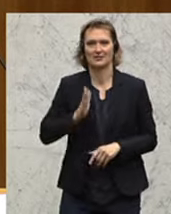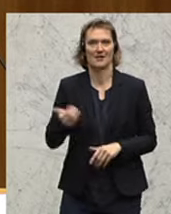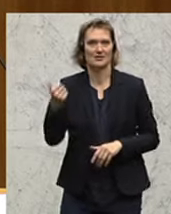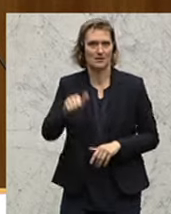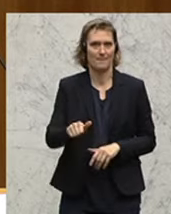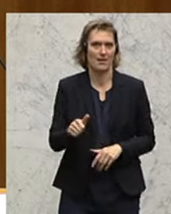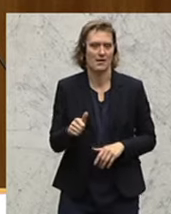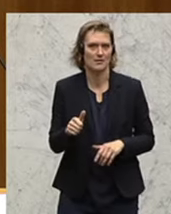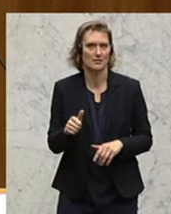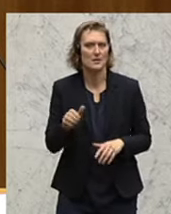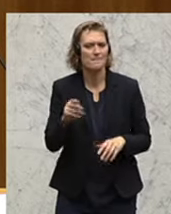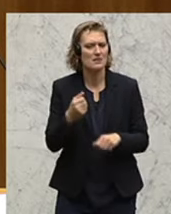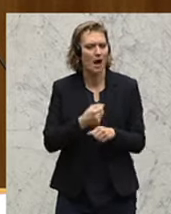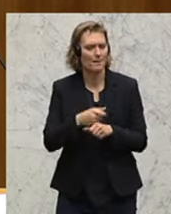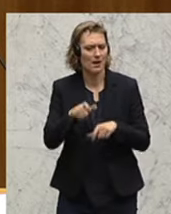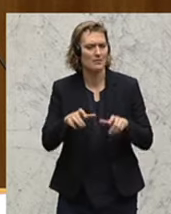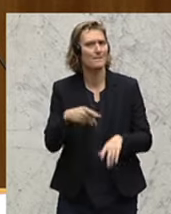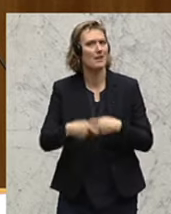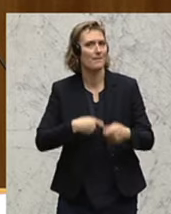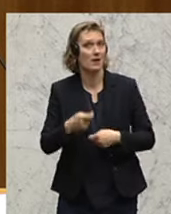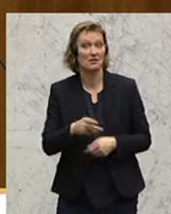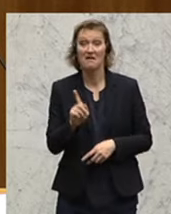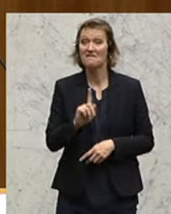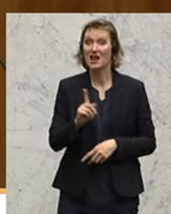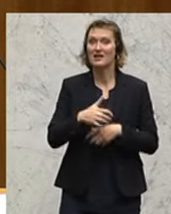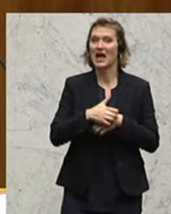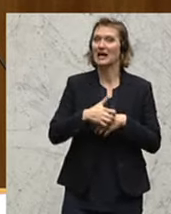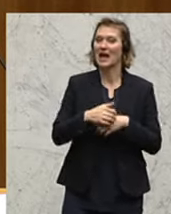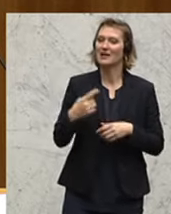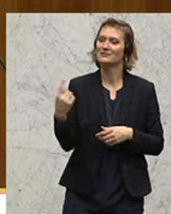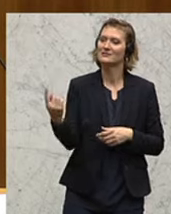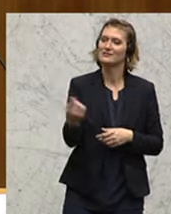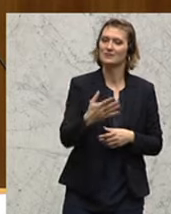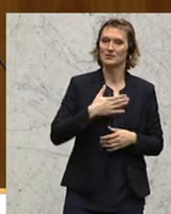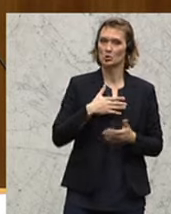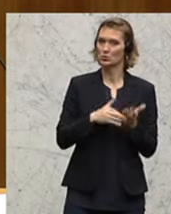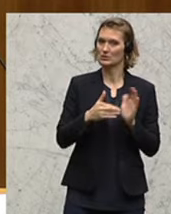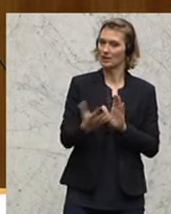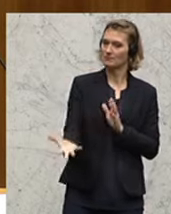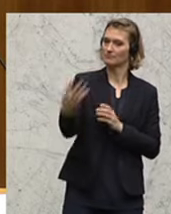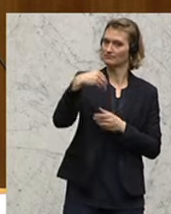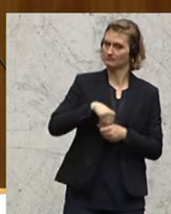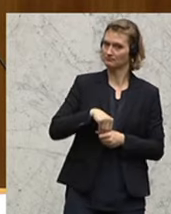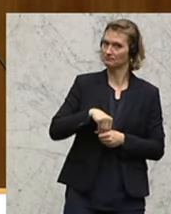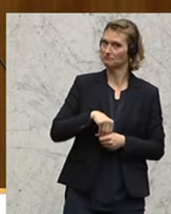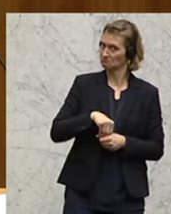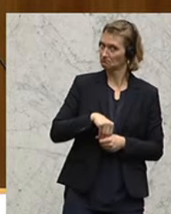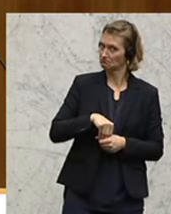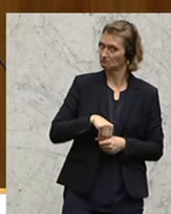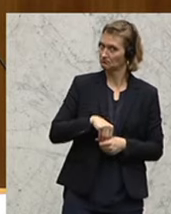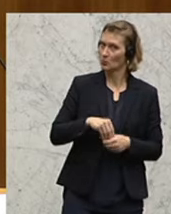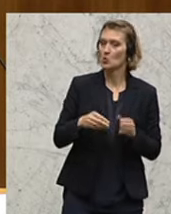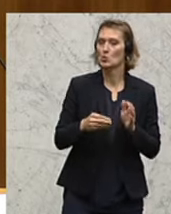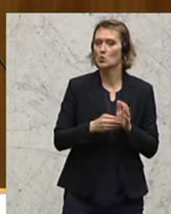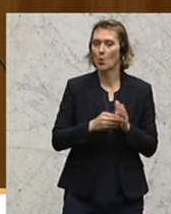Seite hergehen, nämlich bei den Mitarbeitern und sagen, welche Erwerbsanreize setzt unser System? Es ist immer noch so und